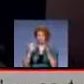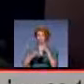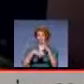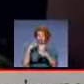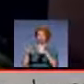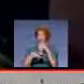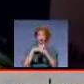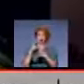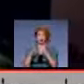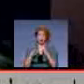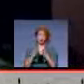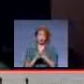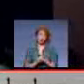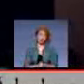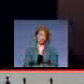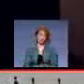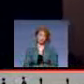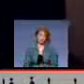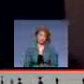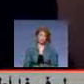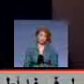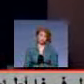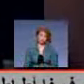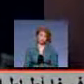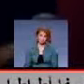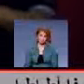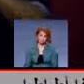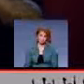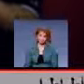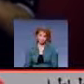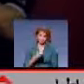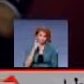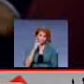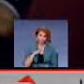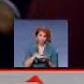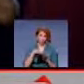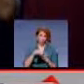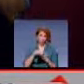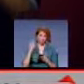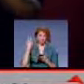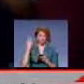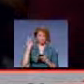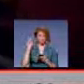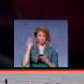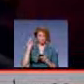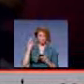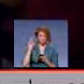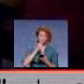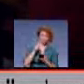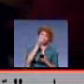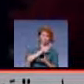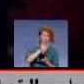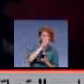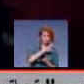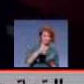الاوضه. هو في وقت معين للولع؟ لا الاول كان يوم 25 لحد يوم 27 حاجه زي